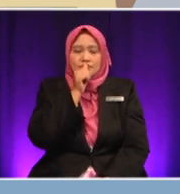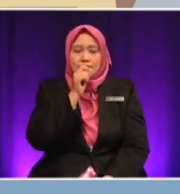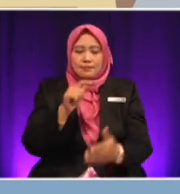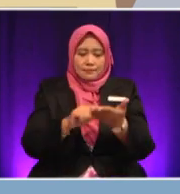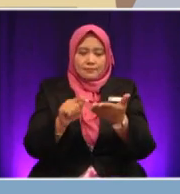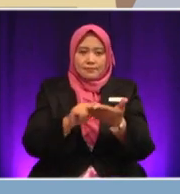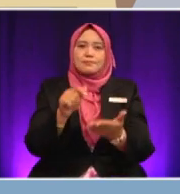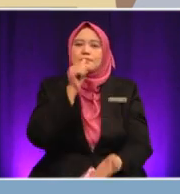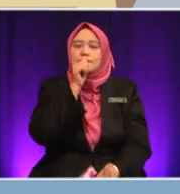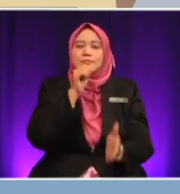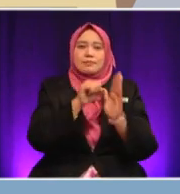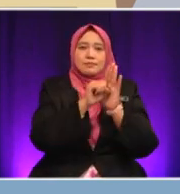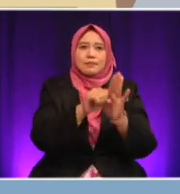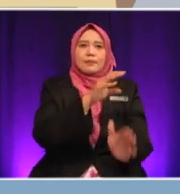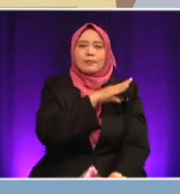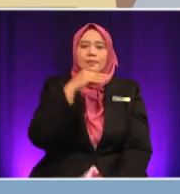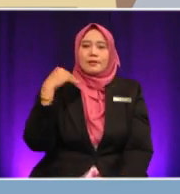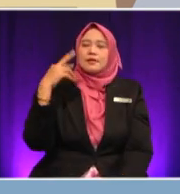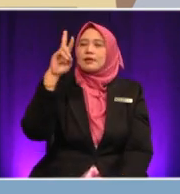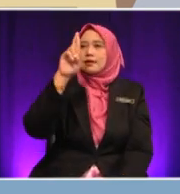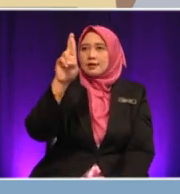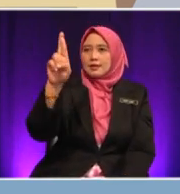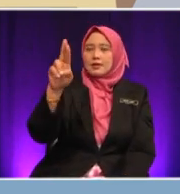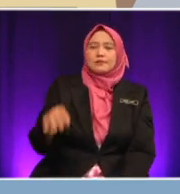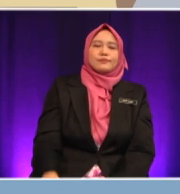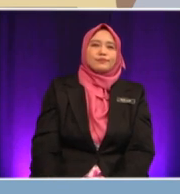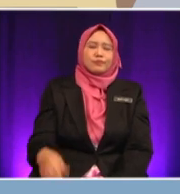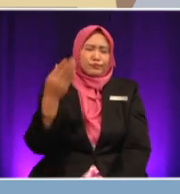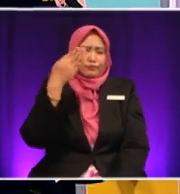jadi dalam tajuk ini juga